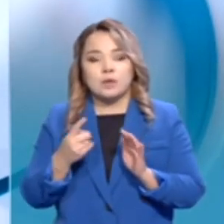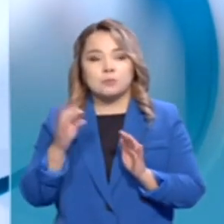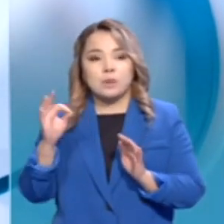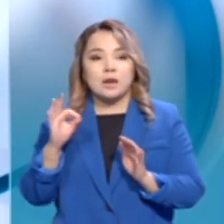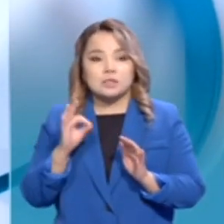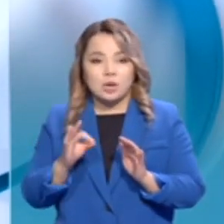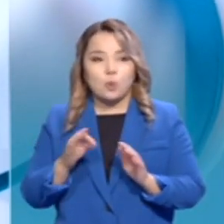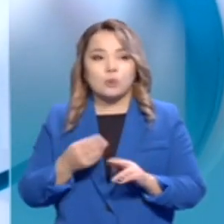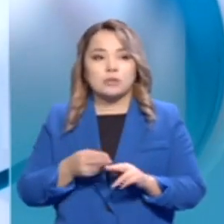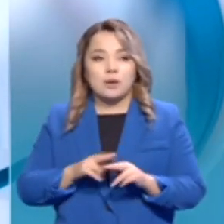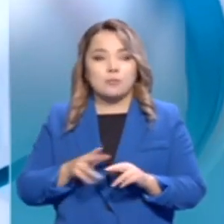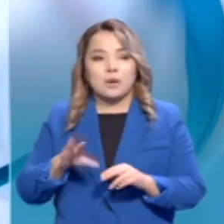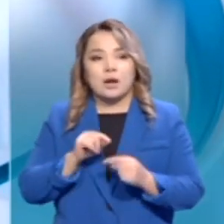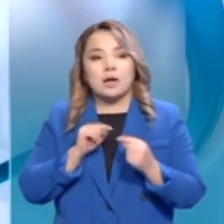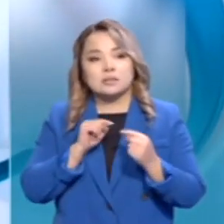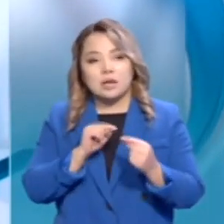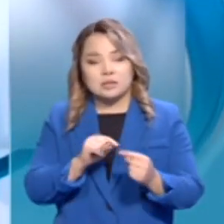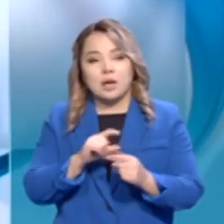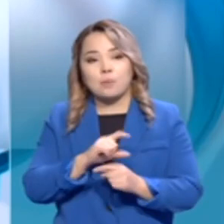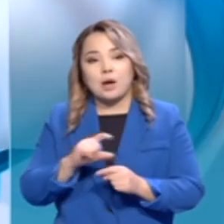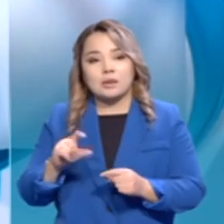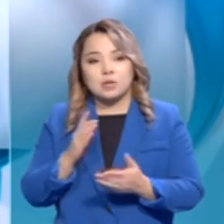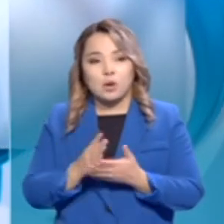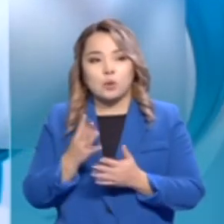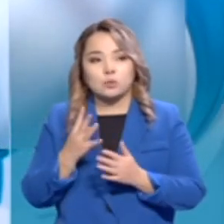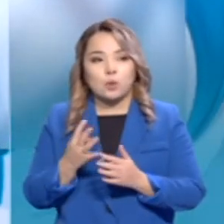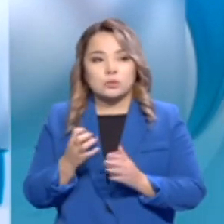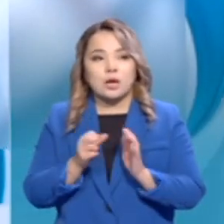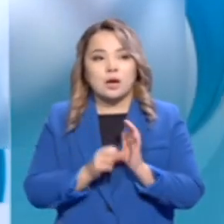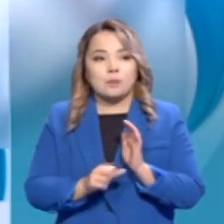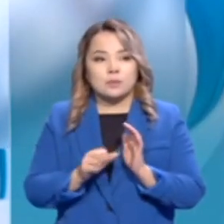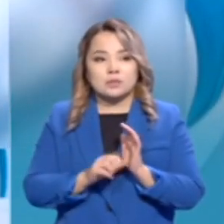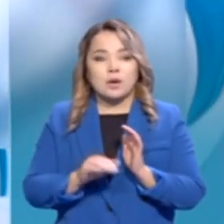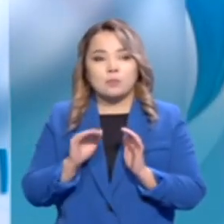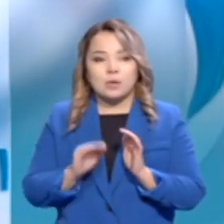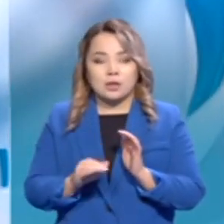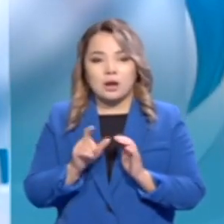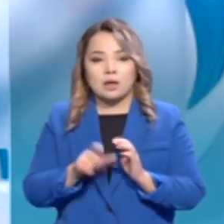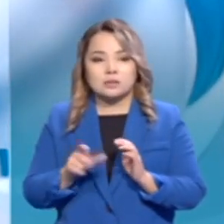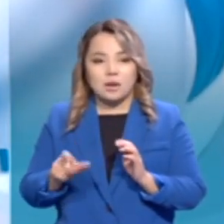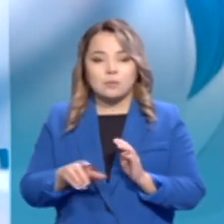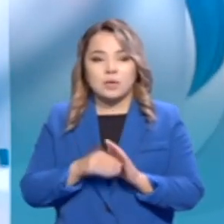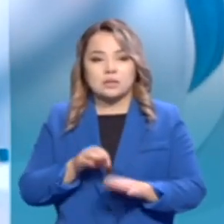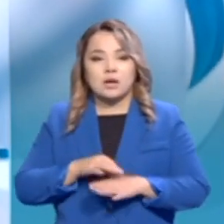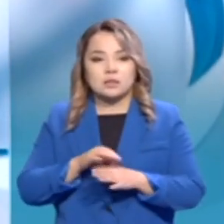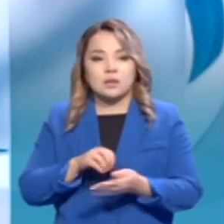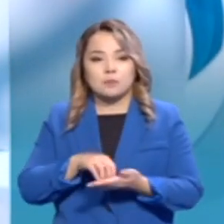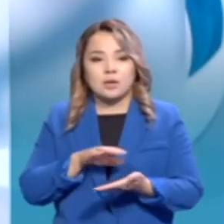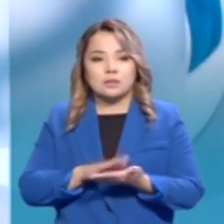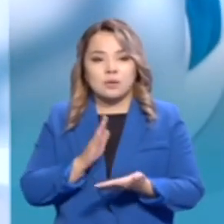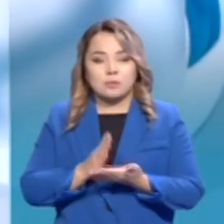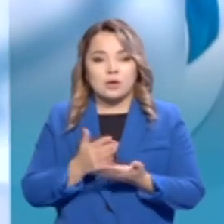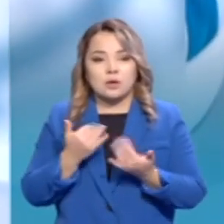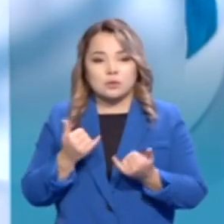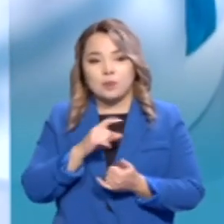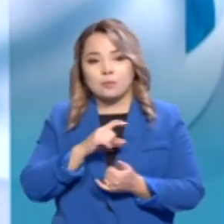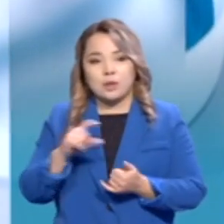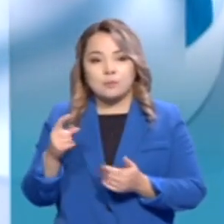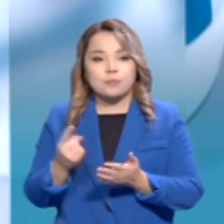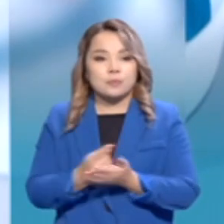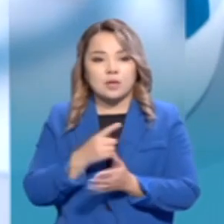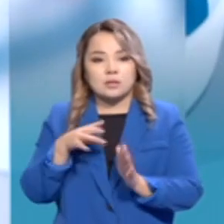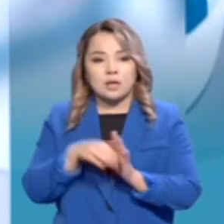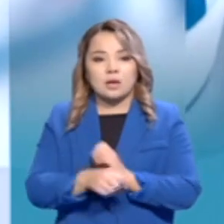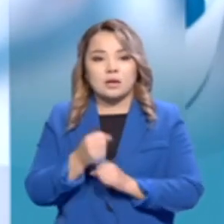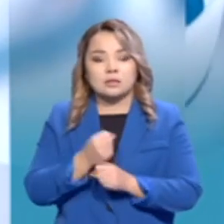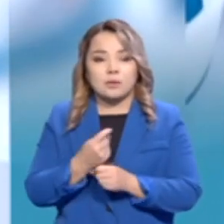81,31%. Одан кейін бәріне қарсымын бағаны тұр, 460 мыңнан астам сайлаушы осы графаны белгілеген. Айта кетейік, бұл баған биыл алғаш рет